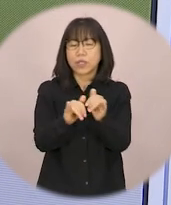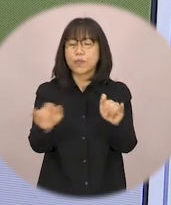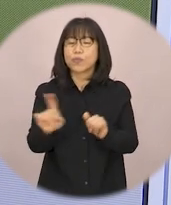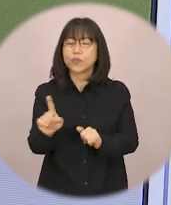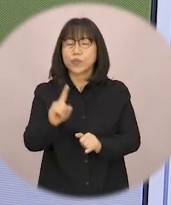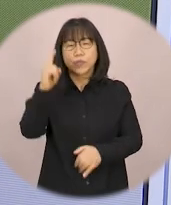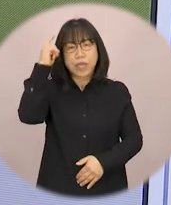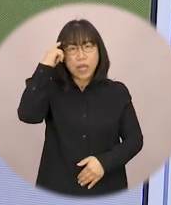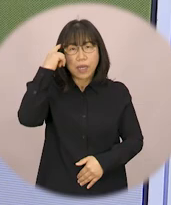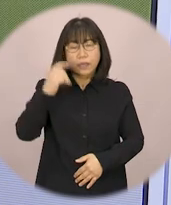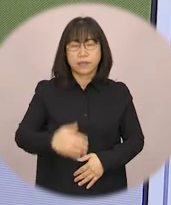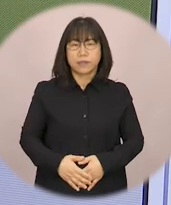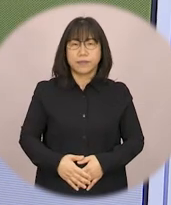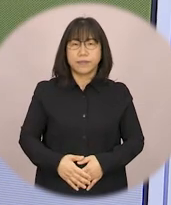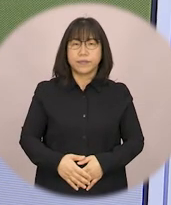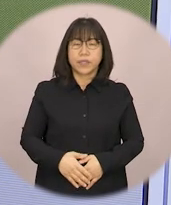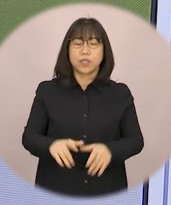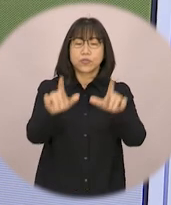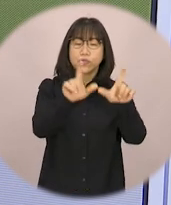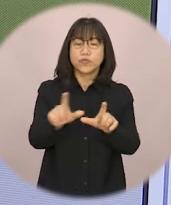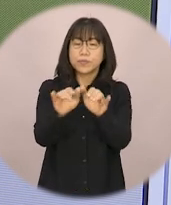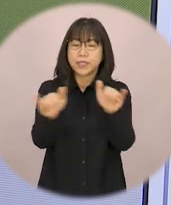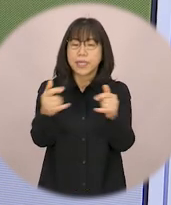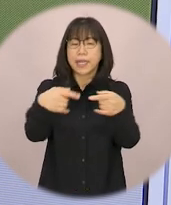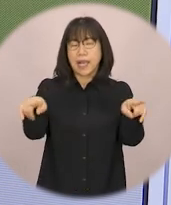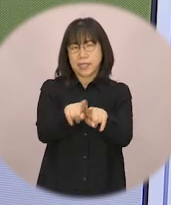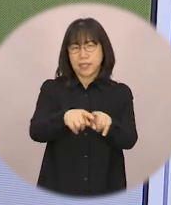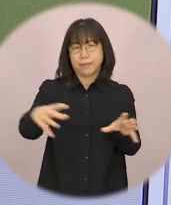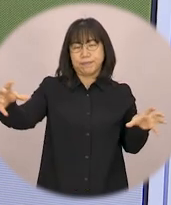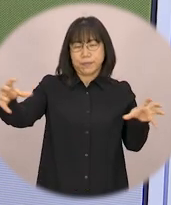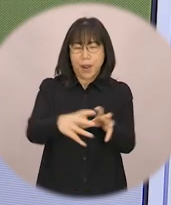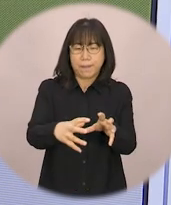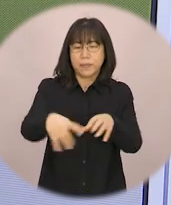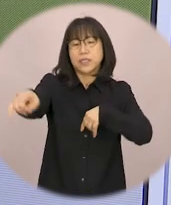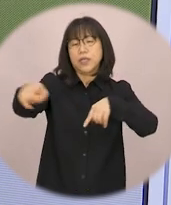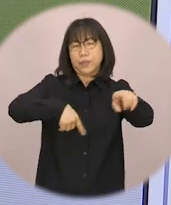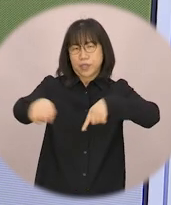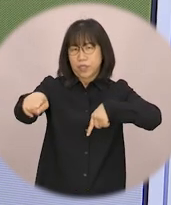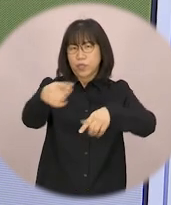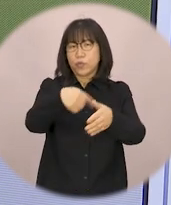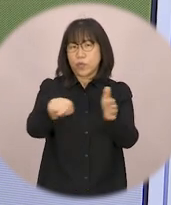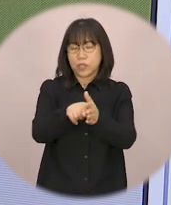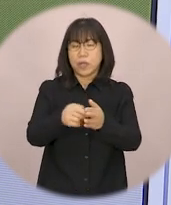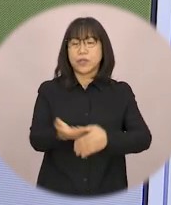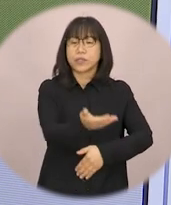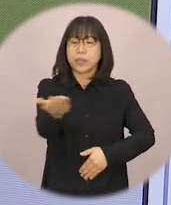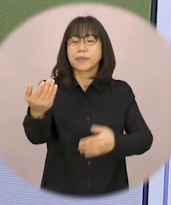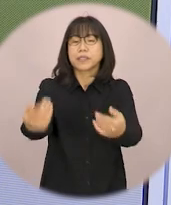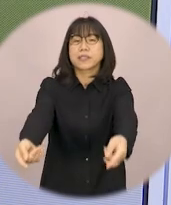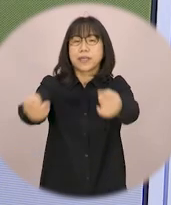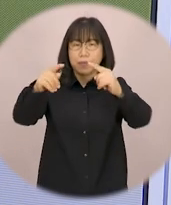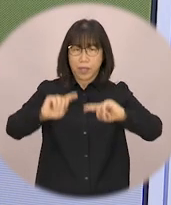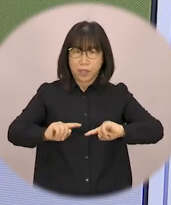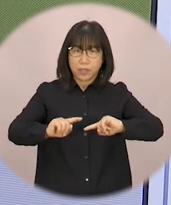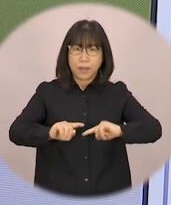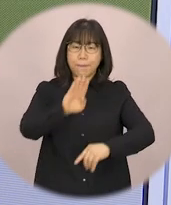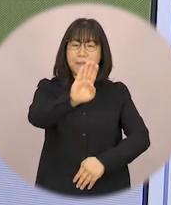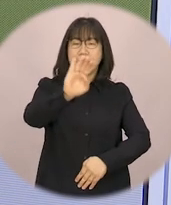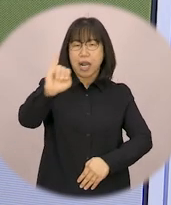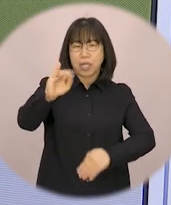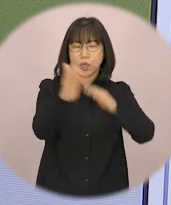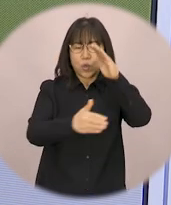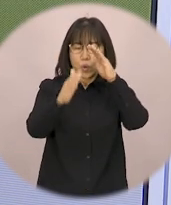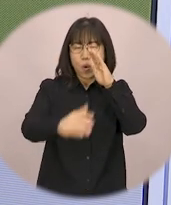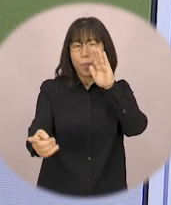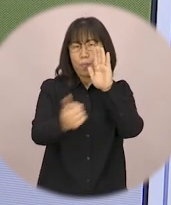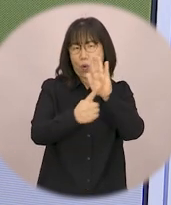제 2기로 접어든 강 소협 7을 상징하며 주민들과 함께하는 합치를 만들기 위해 주민이 참여하는 협 칩이